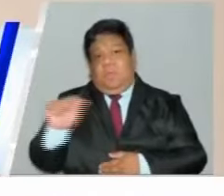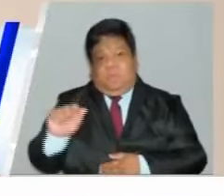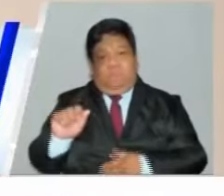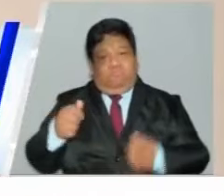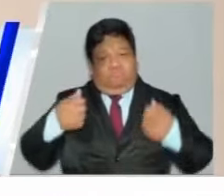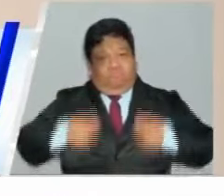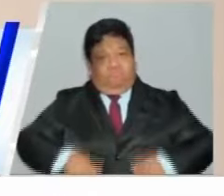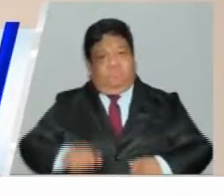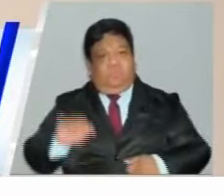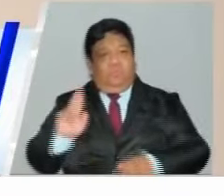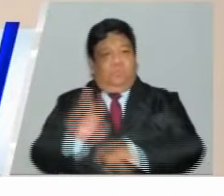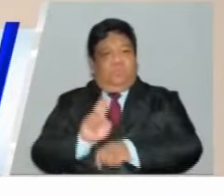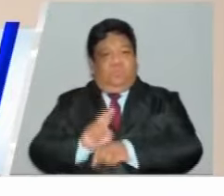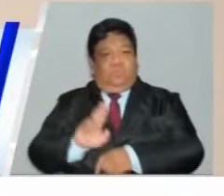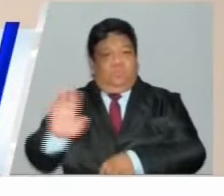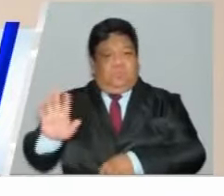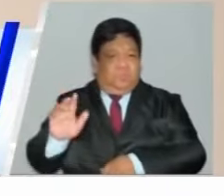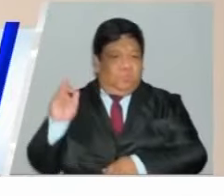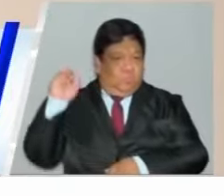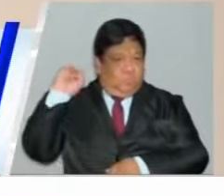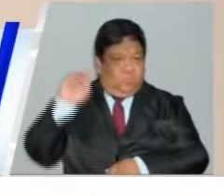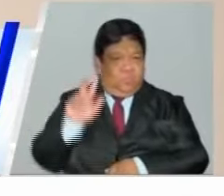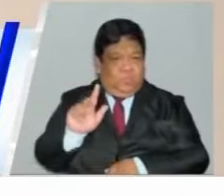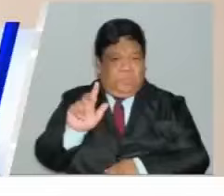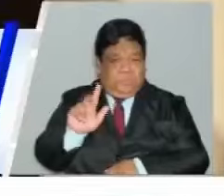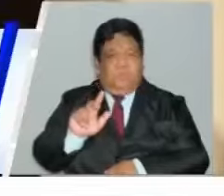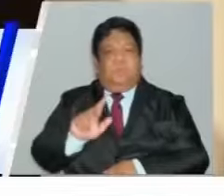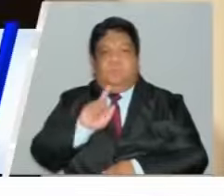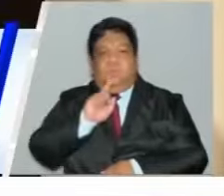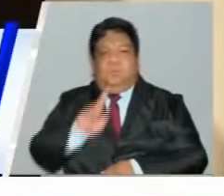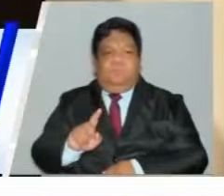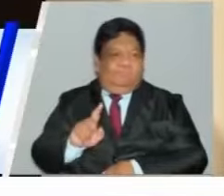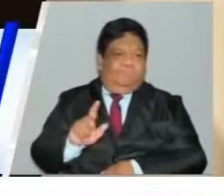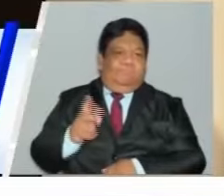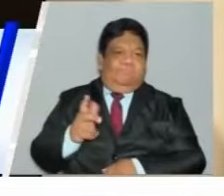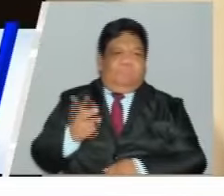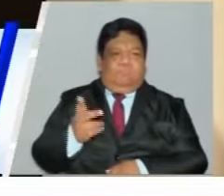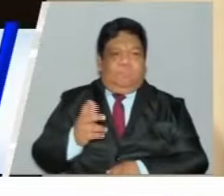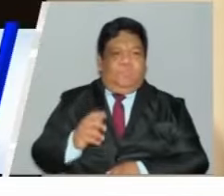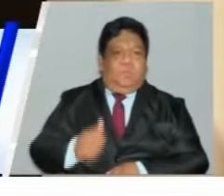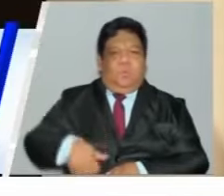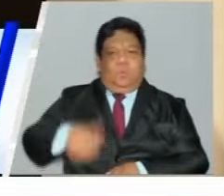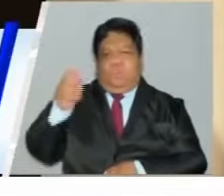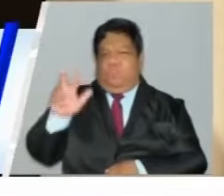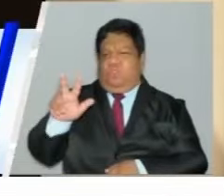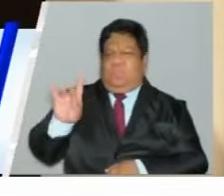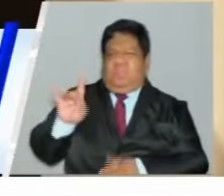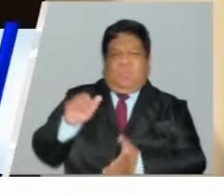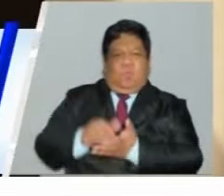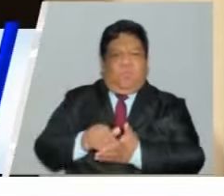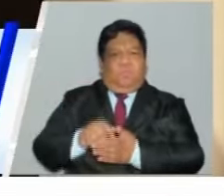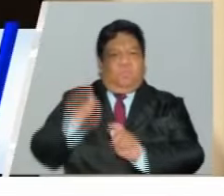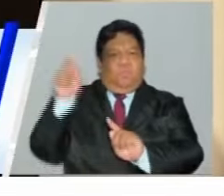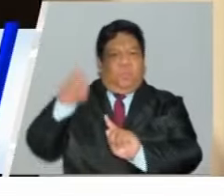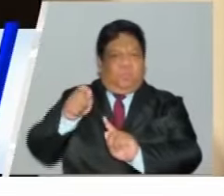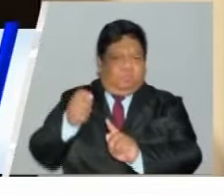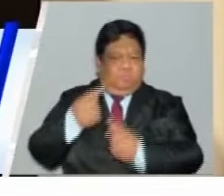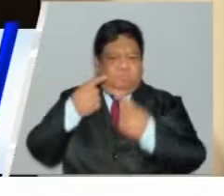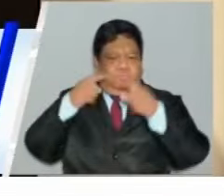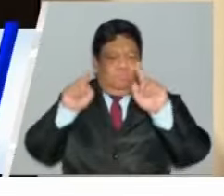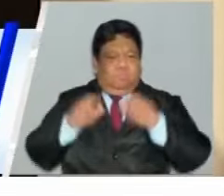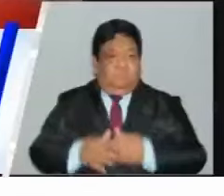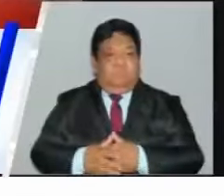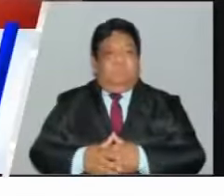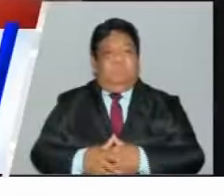kanyang ika-38,000 points. Katayang aabot naman ang halaga nito sa $500,000, katumbas sa mahigit 28